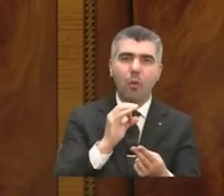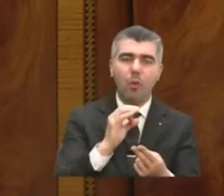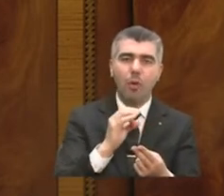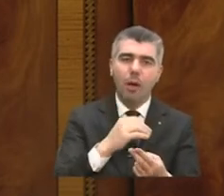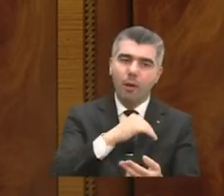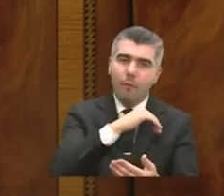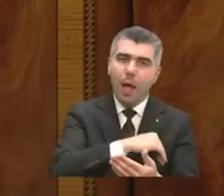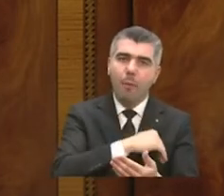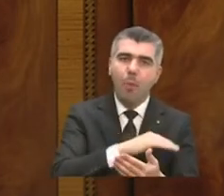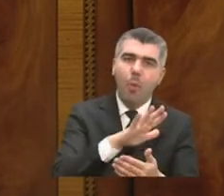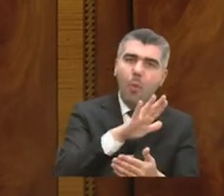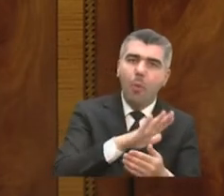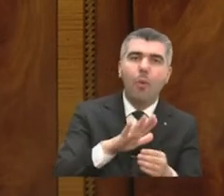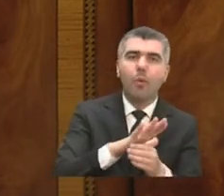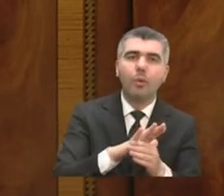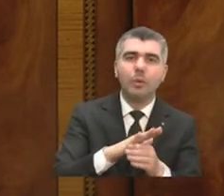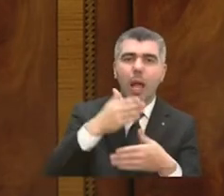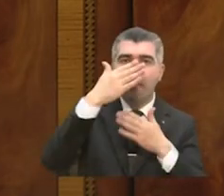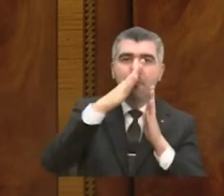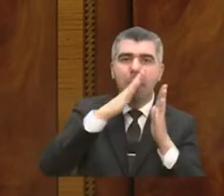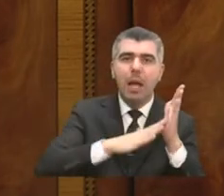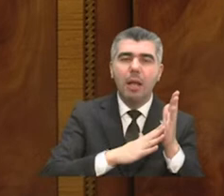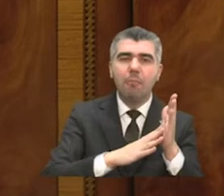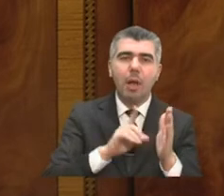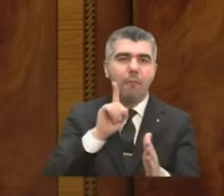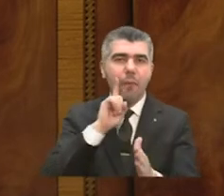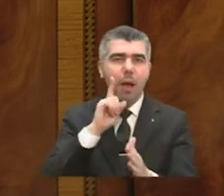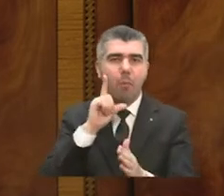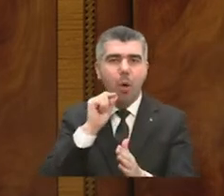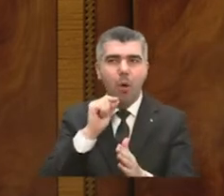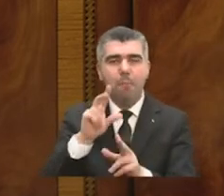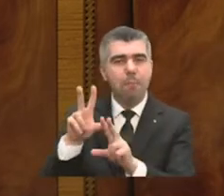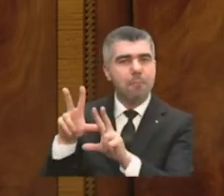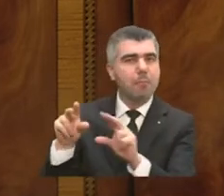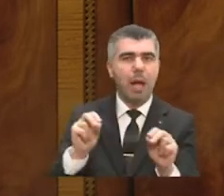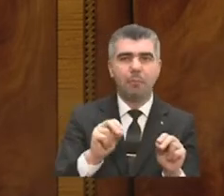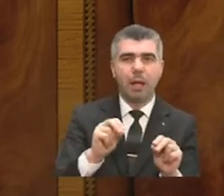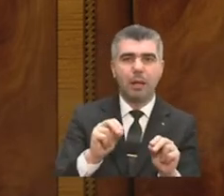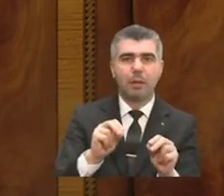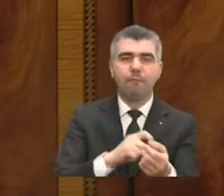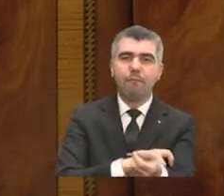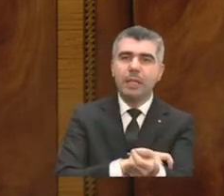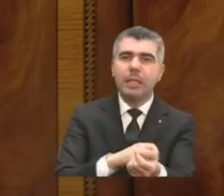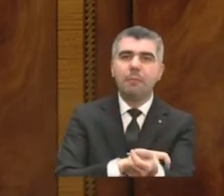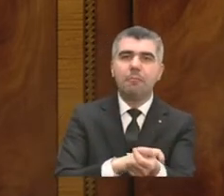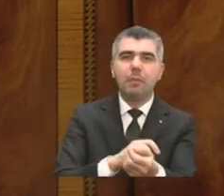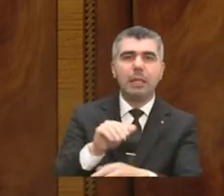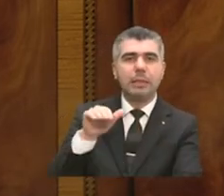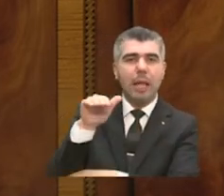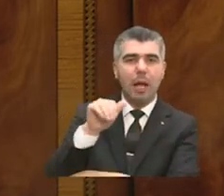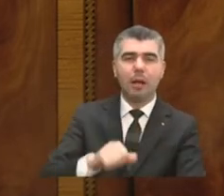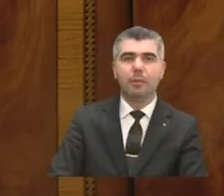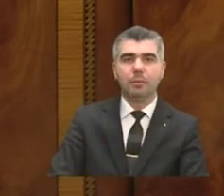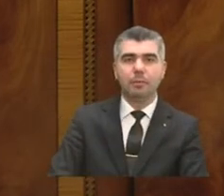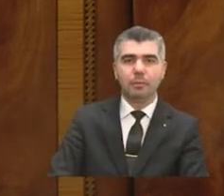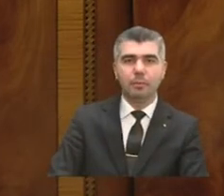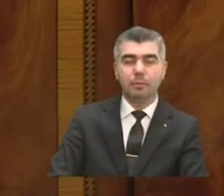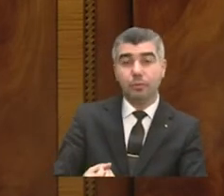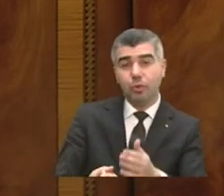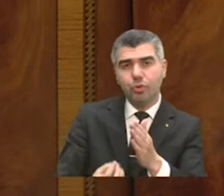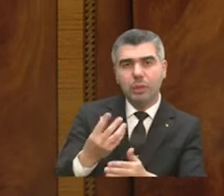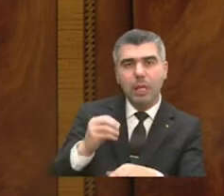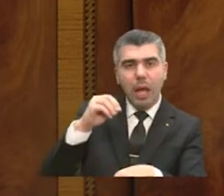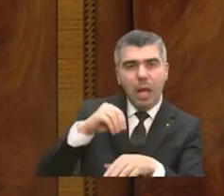du Maroc. Donc, c'est une conviction. Alors, pourquoi est-ce